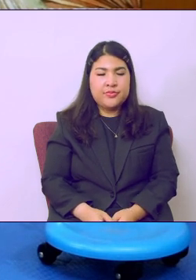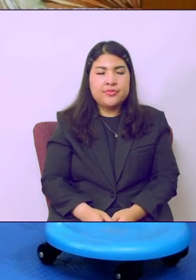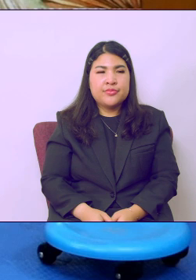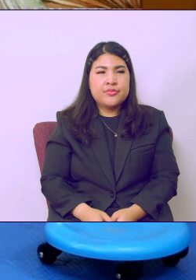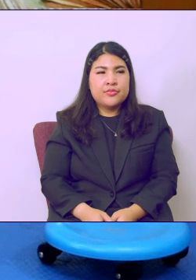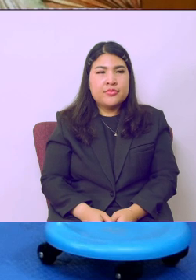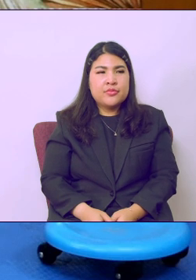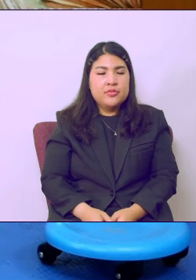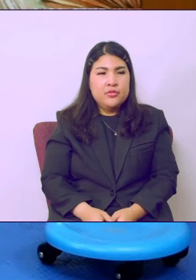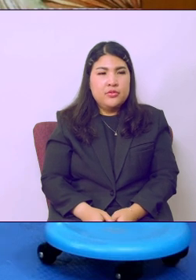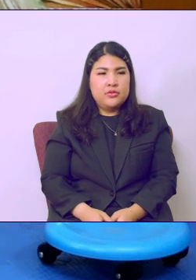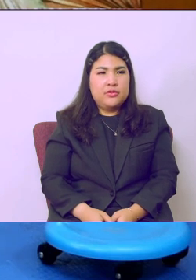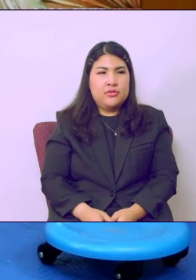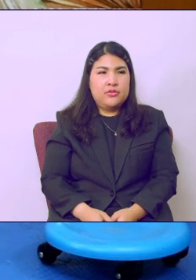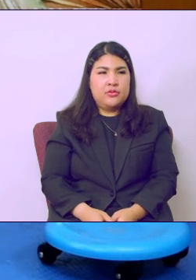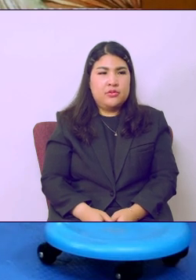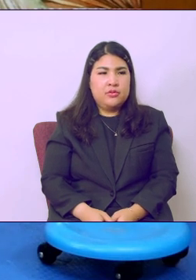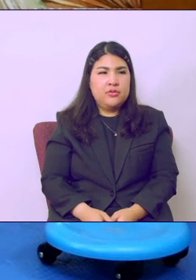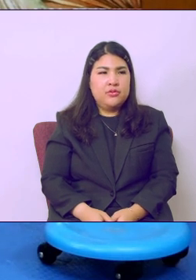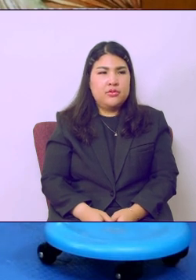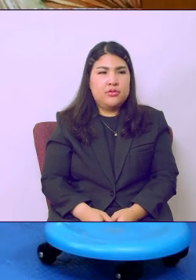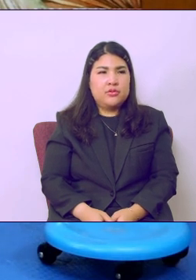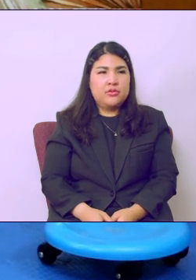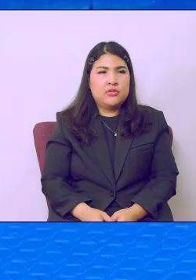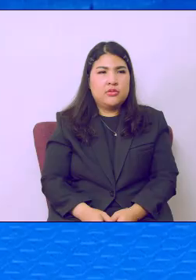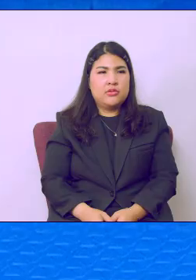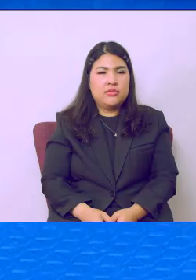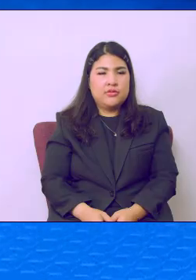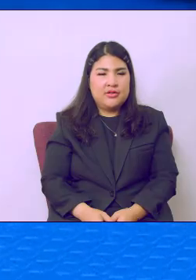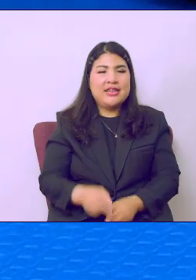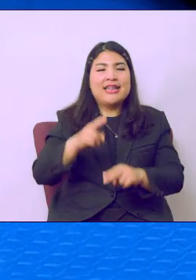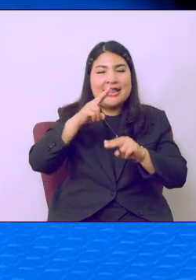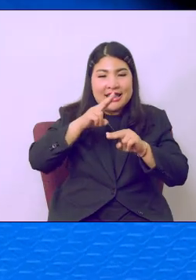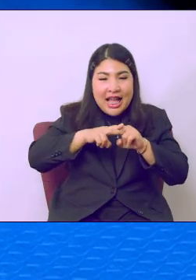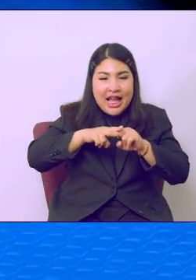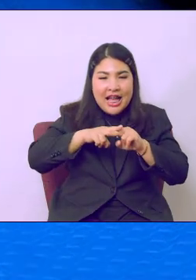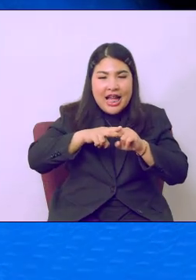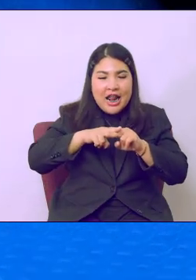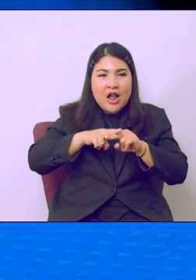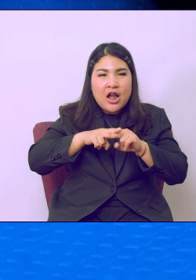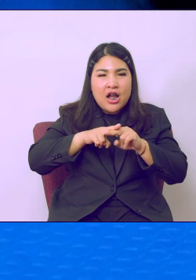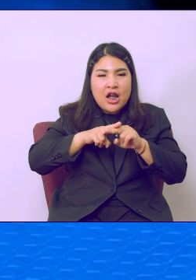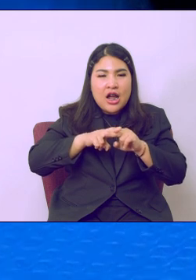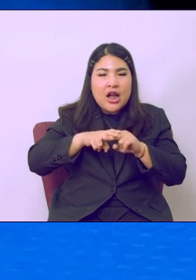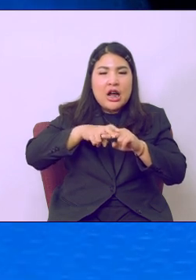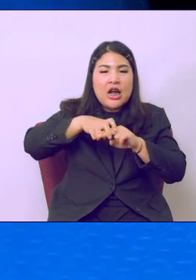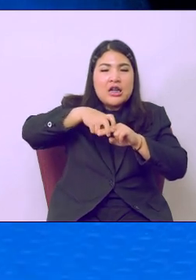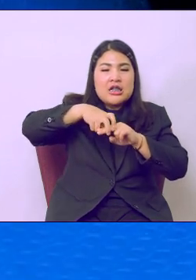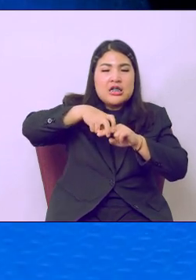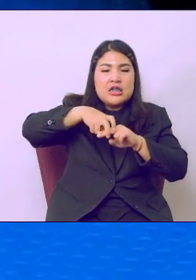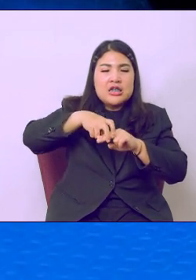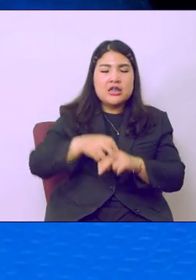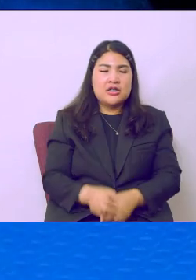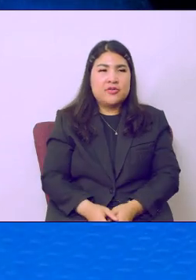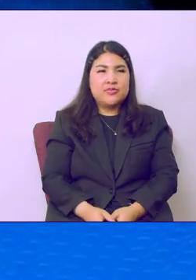ครับ 1 2ลงลง 1 23ลงอึบอ่าแล้วขึ้นนะครับขึ้นช้าๆขึ้นช้าๆ